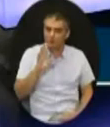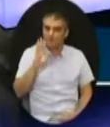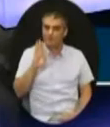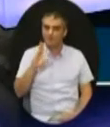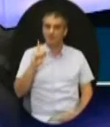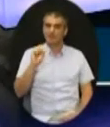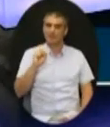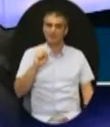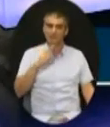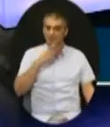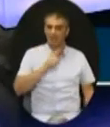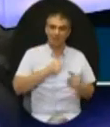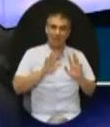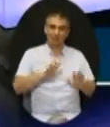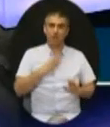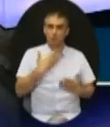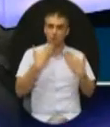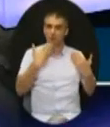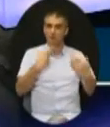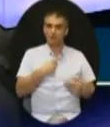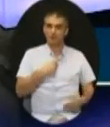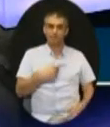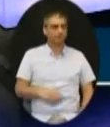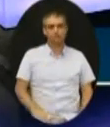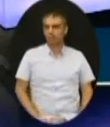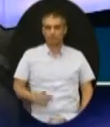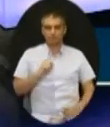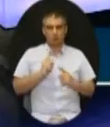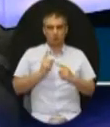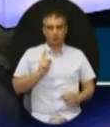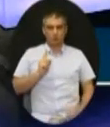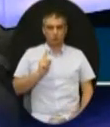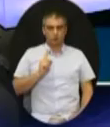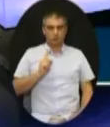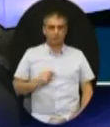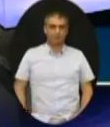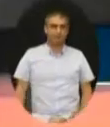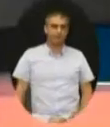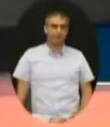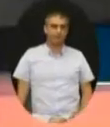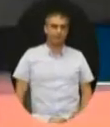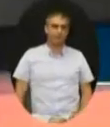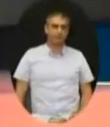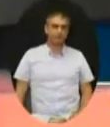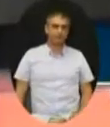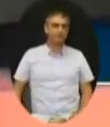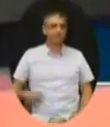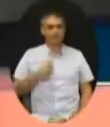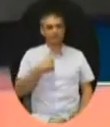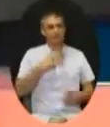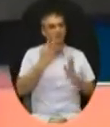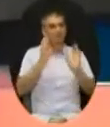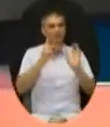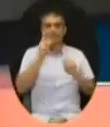שה-BDS זאת האנטישמיות המודרנית? לא בדיוק. לא בדיוק. אני דווקא מקטלג